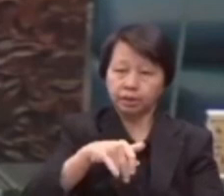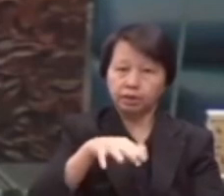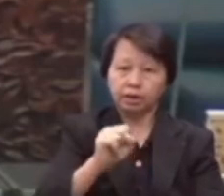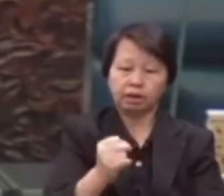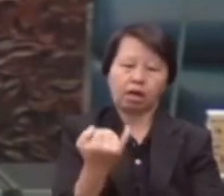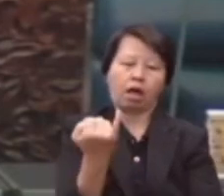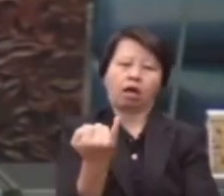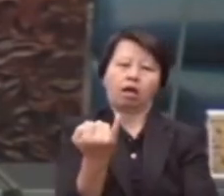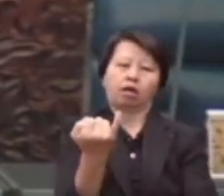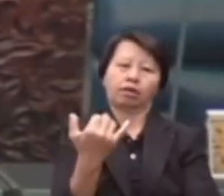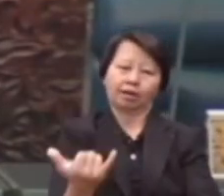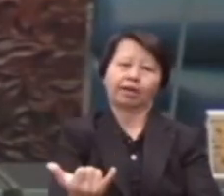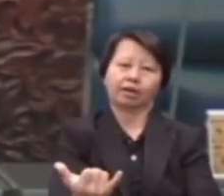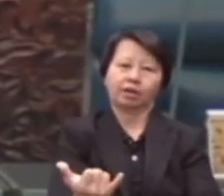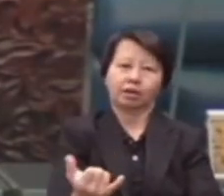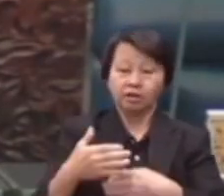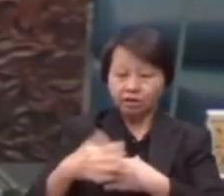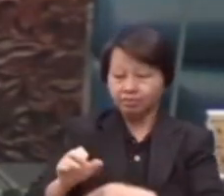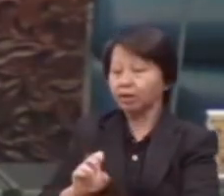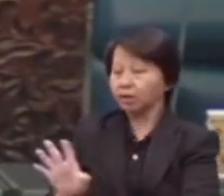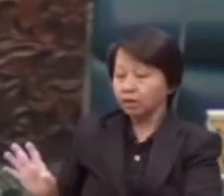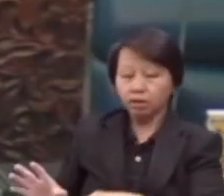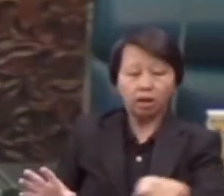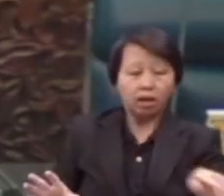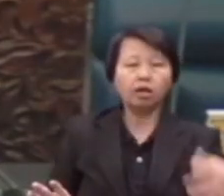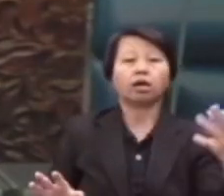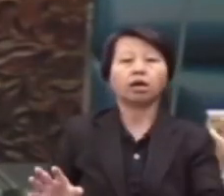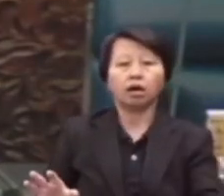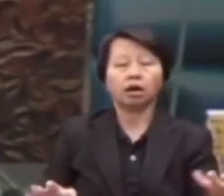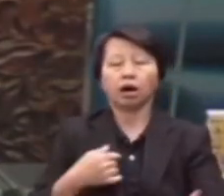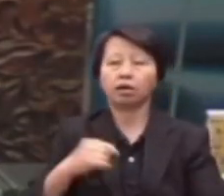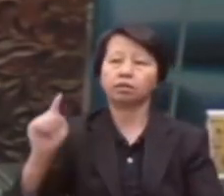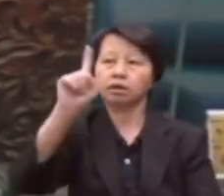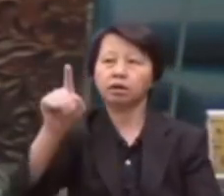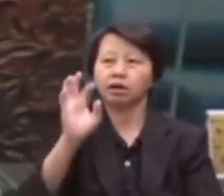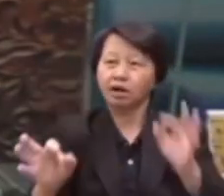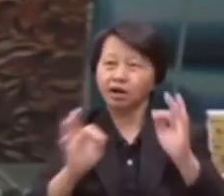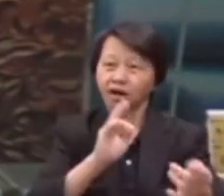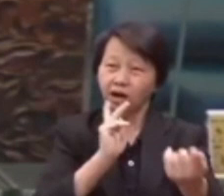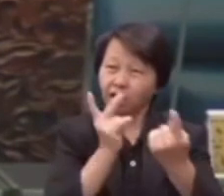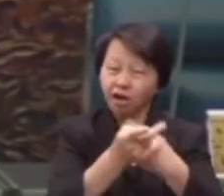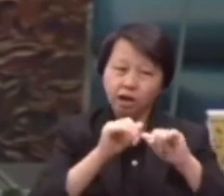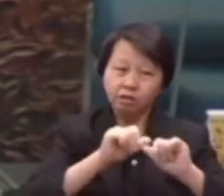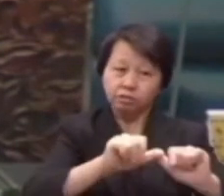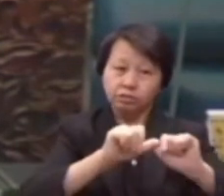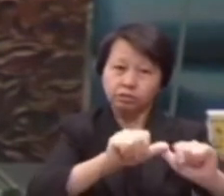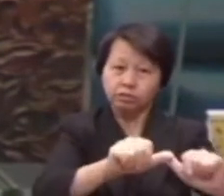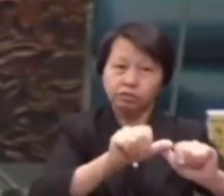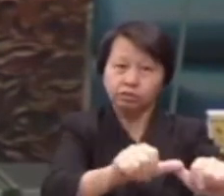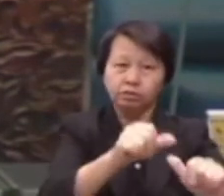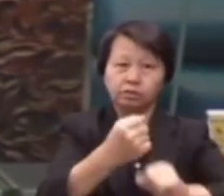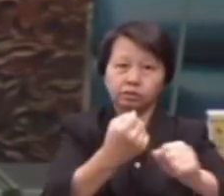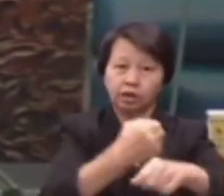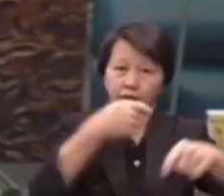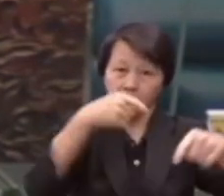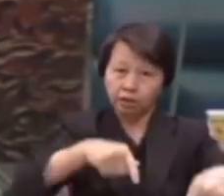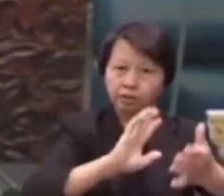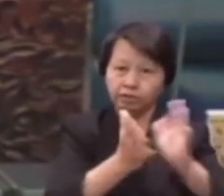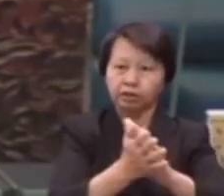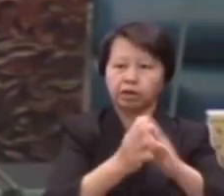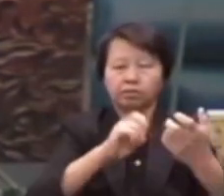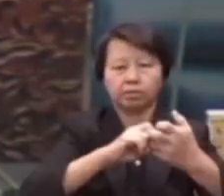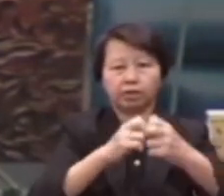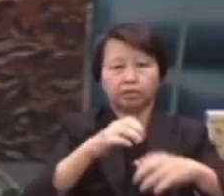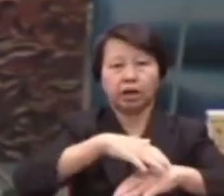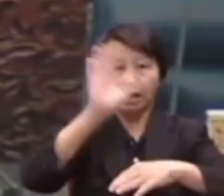begitu buruk keadaannya. Jadi saya nak tanya, kalau keadaannya sebegitu berterusan dan untuk tahun ini akan menjadi masalah besar